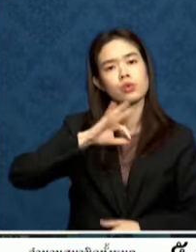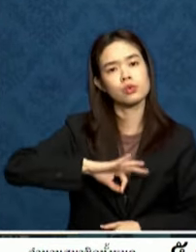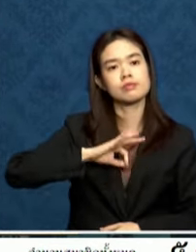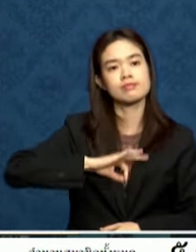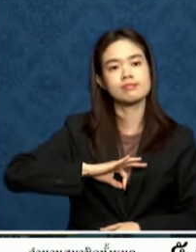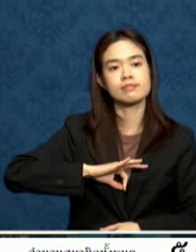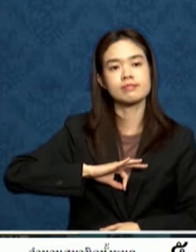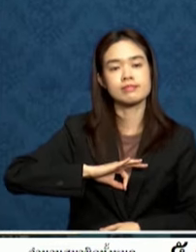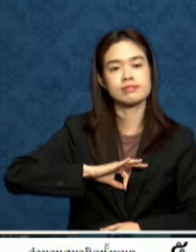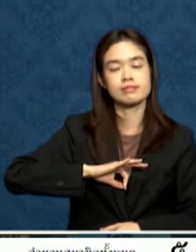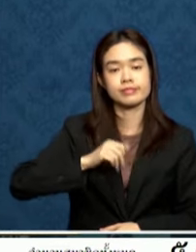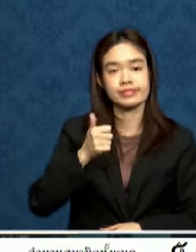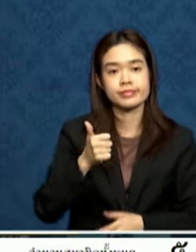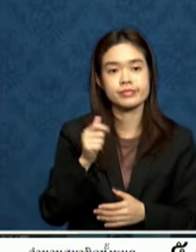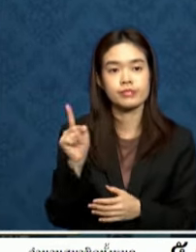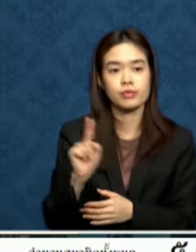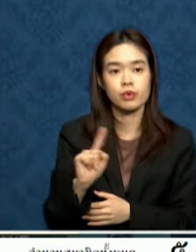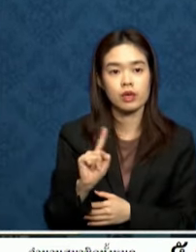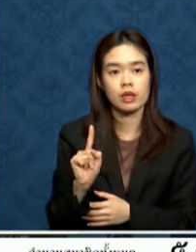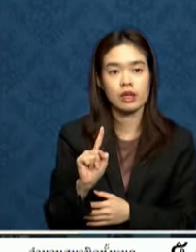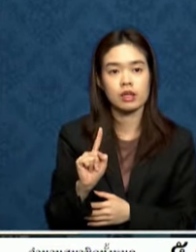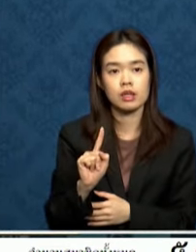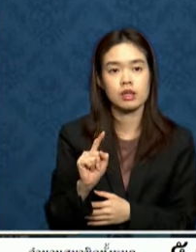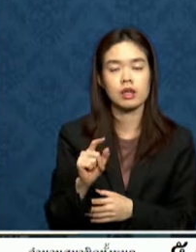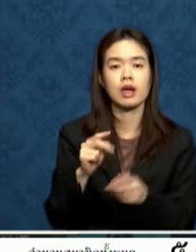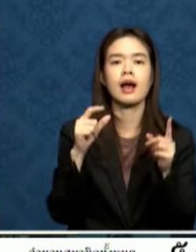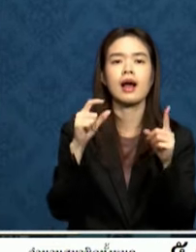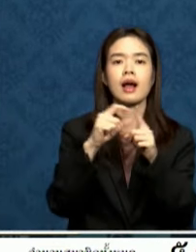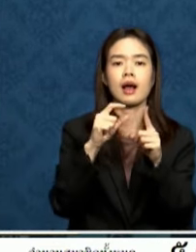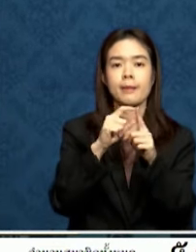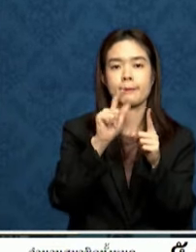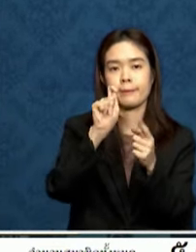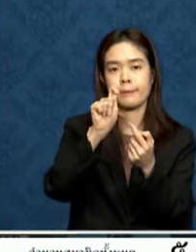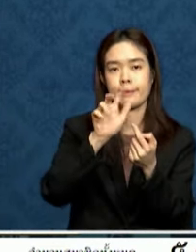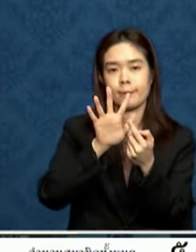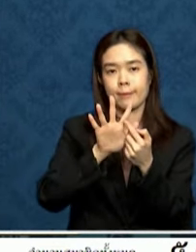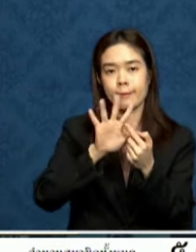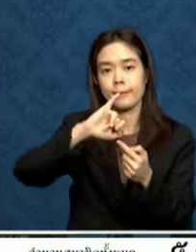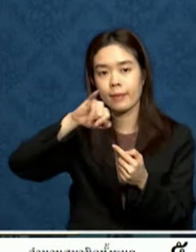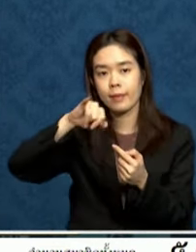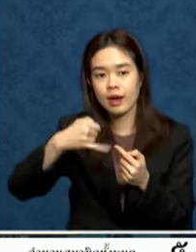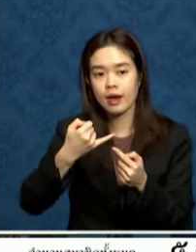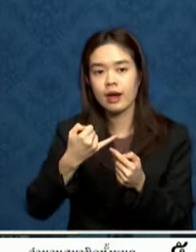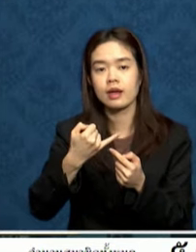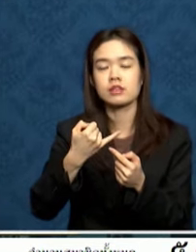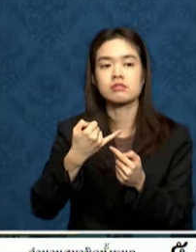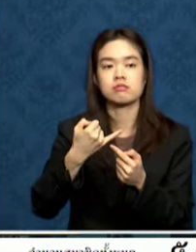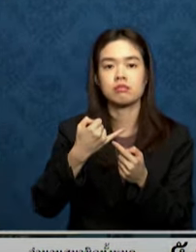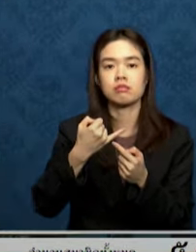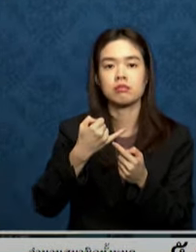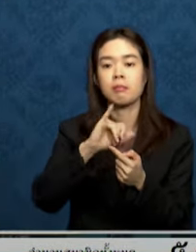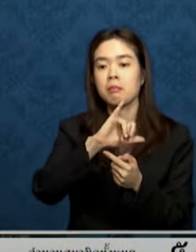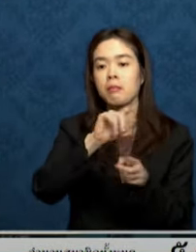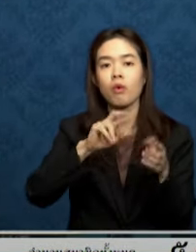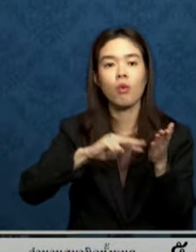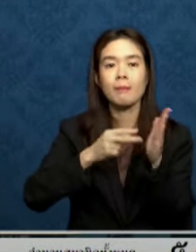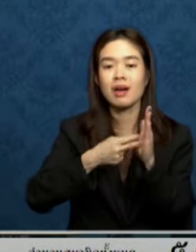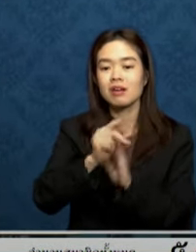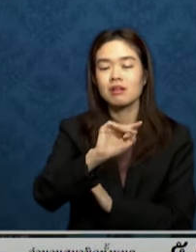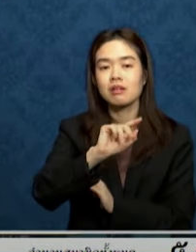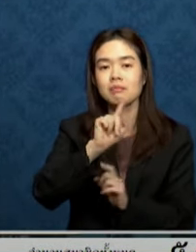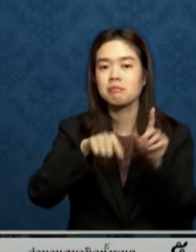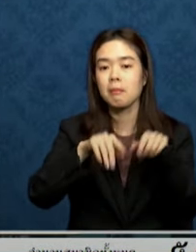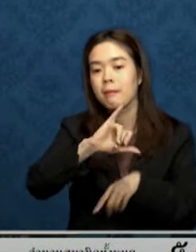4ร่างตัดคำว่าอาจออกครับบังคับให้กกตทำเลยครับท่านประธานไม่ต้องมีอาจแล้ววัน